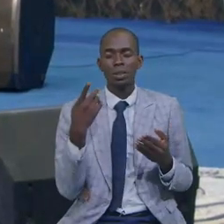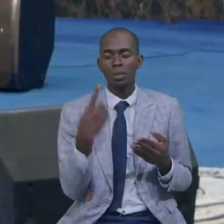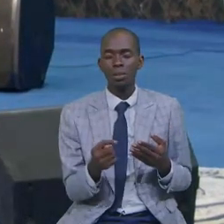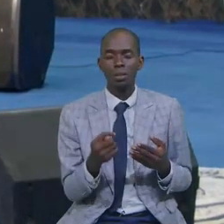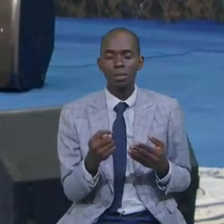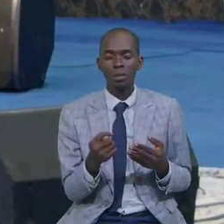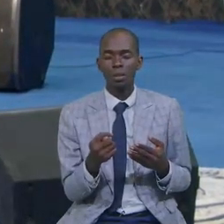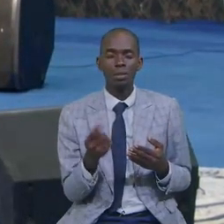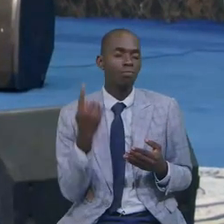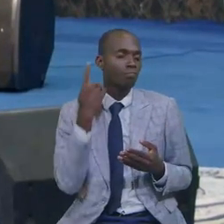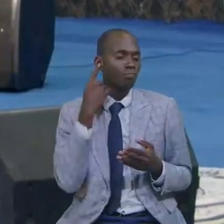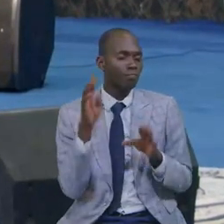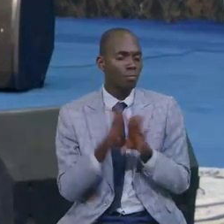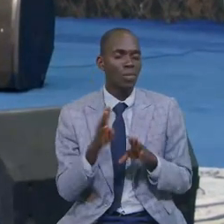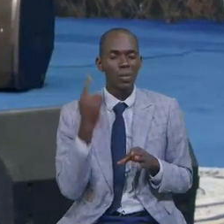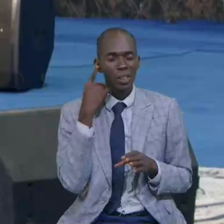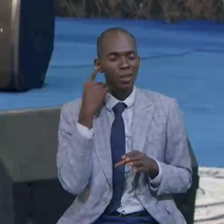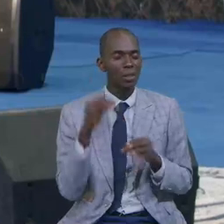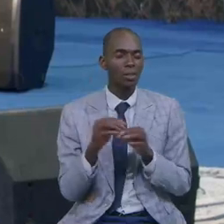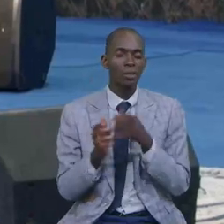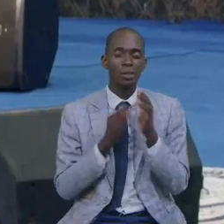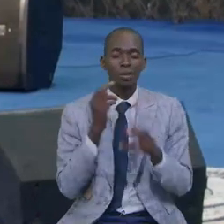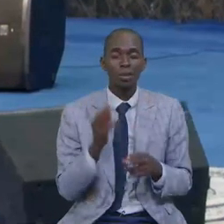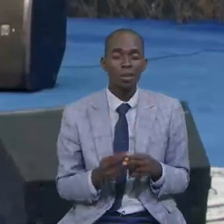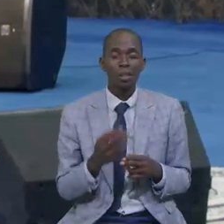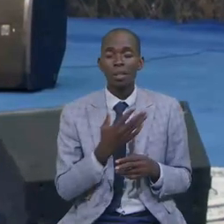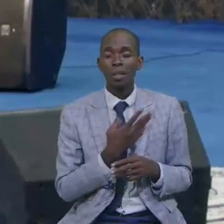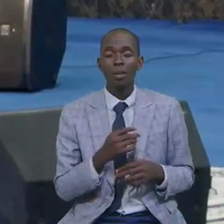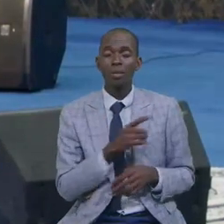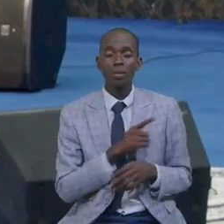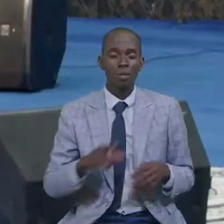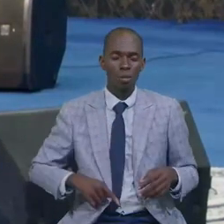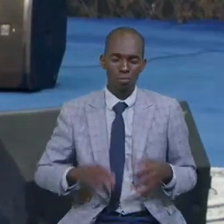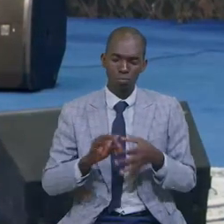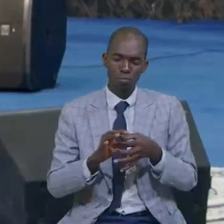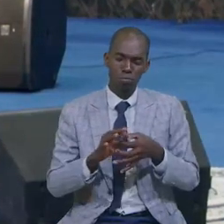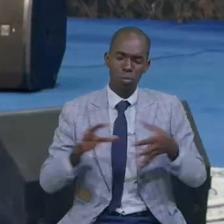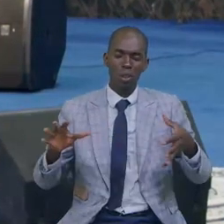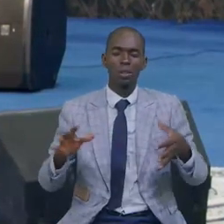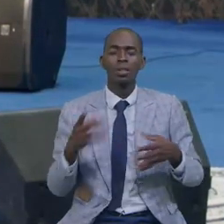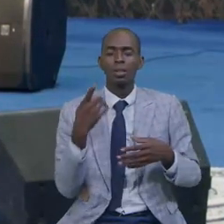et arrête les oreilles sourdes Seigneur délit